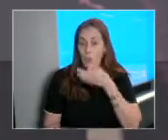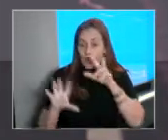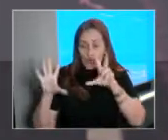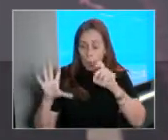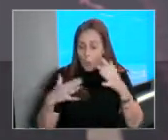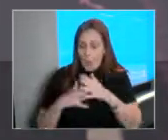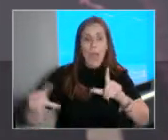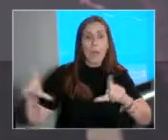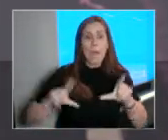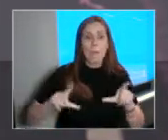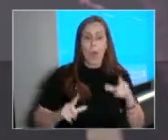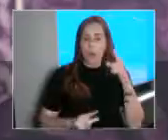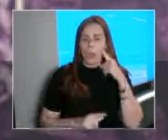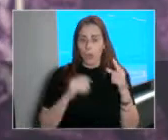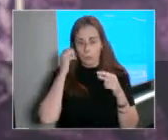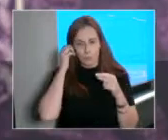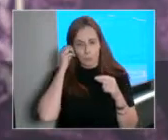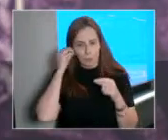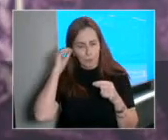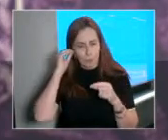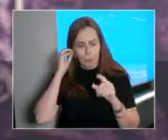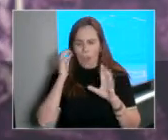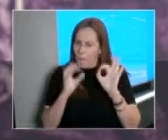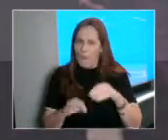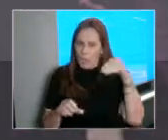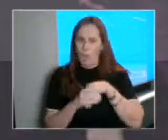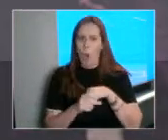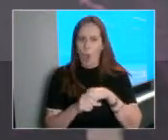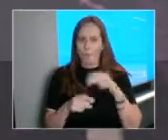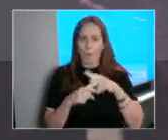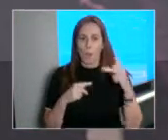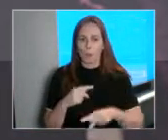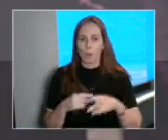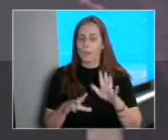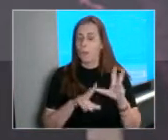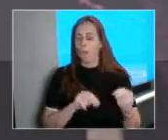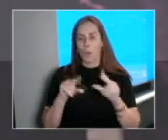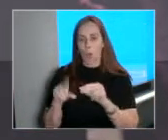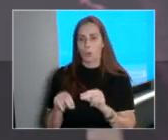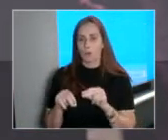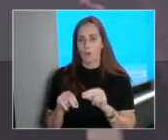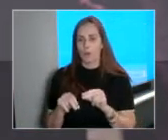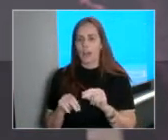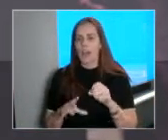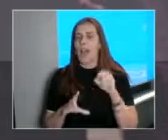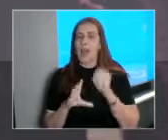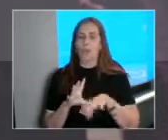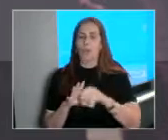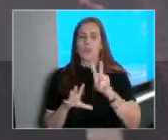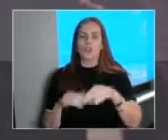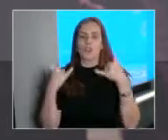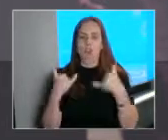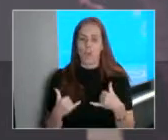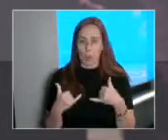על מפות, כדי לראות, אתה יודע, זאת אומרת, המעורבות המאוד גבוהה שלו, היא מאוד דומה דווקא לפילנטרופיה היום.